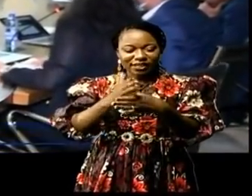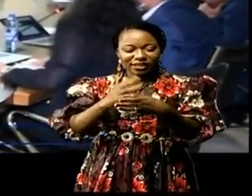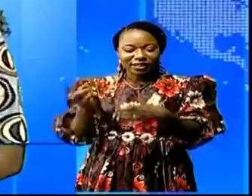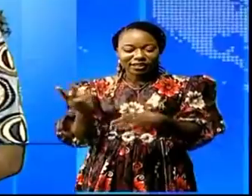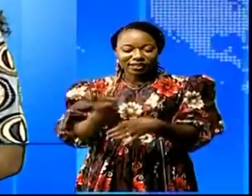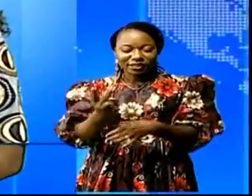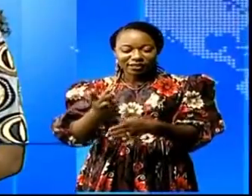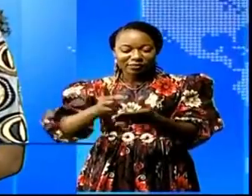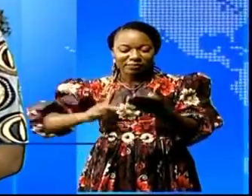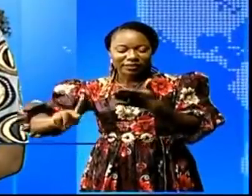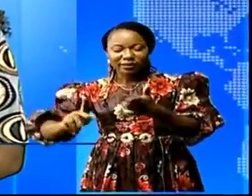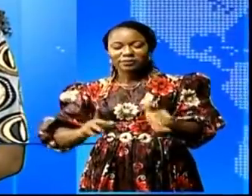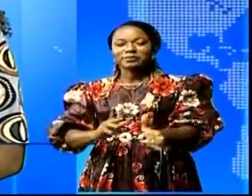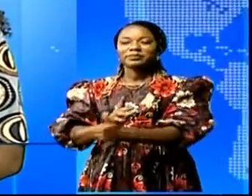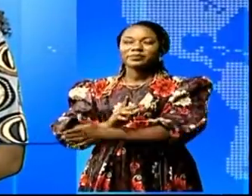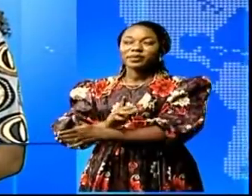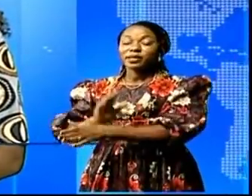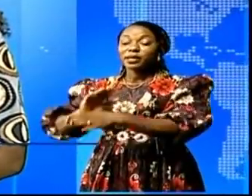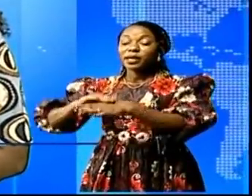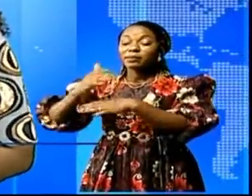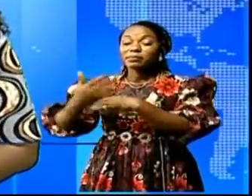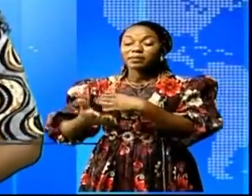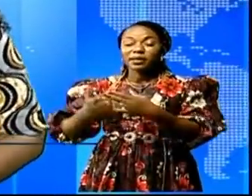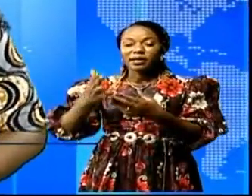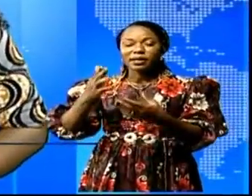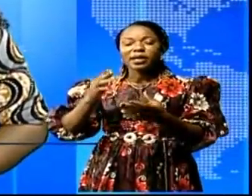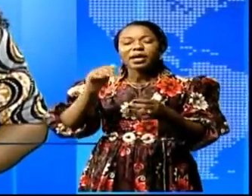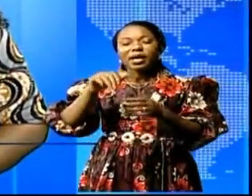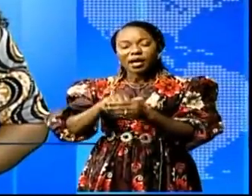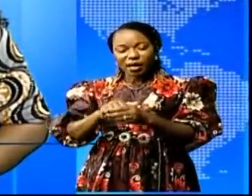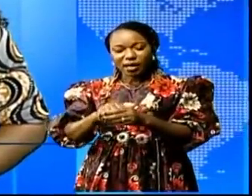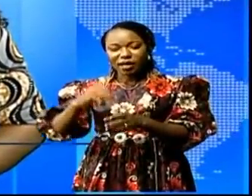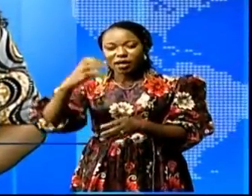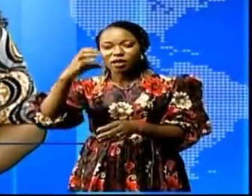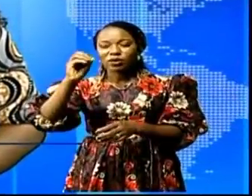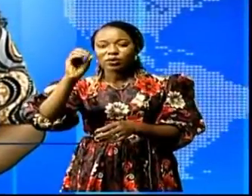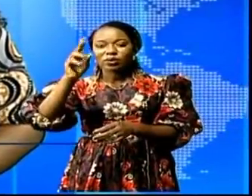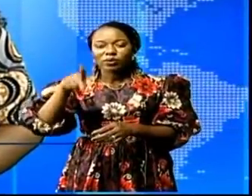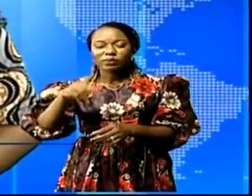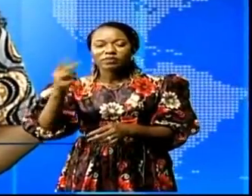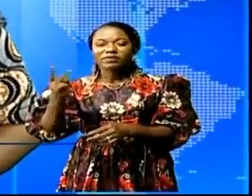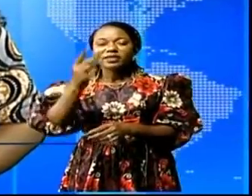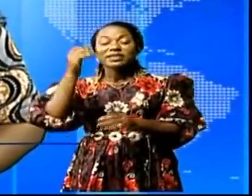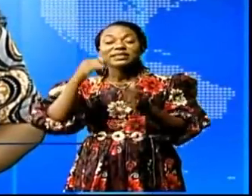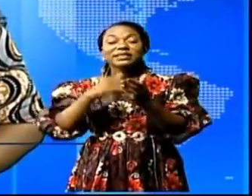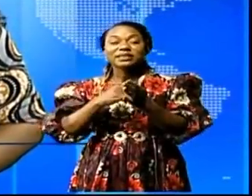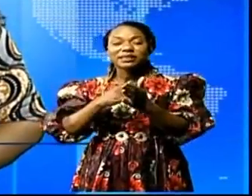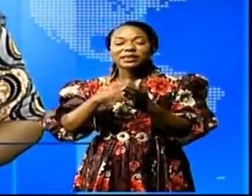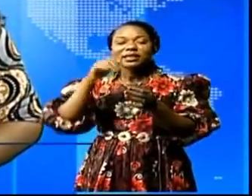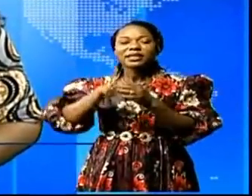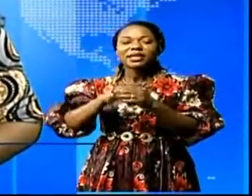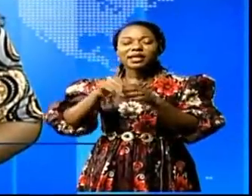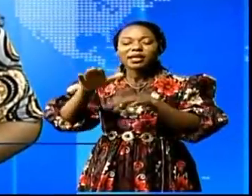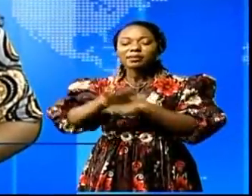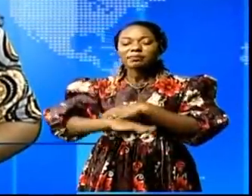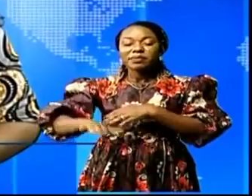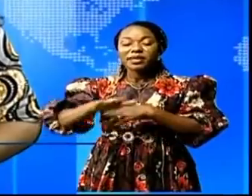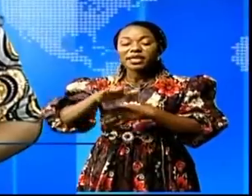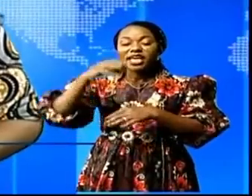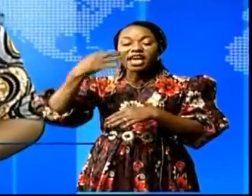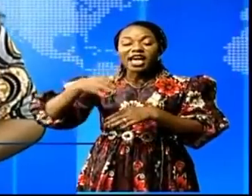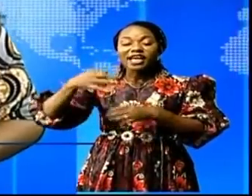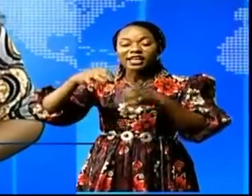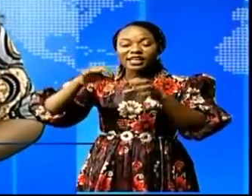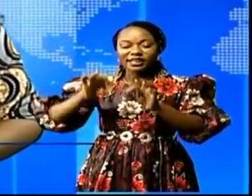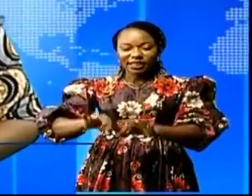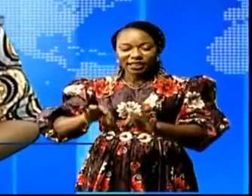parties. Après les assises de la COP26 à Glasgow, la société civile de la RDC lance de travaux stratégiques pour